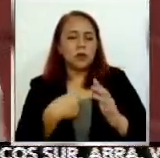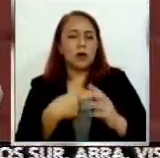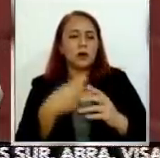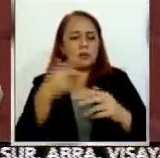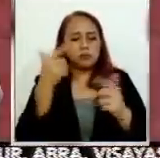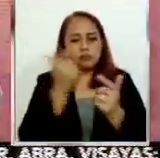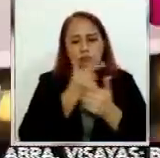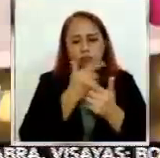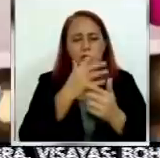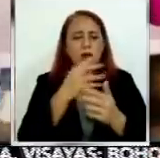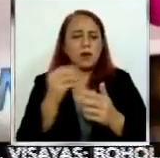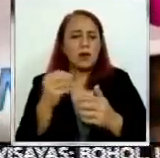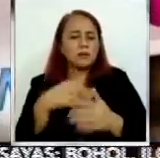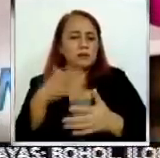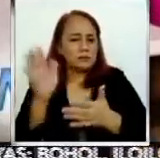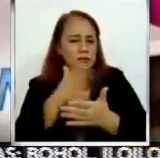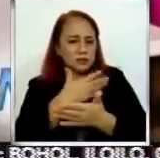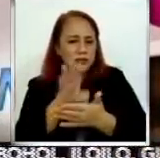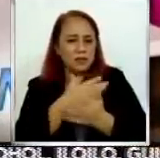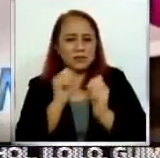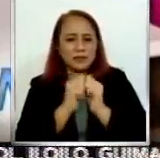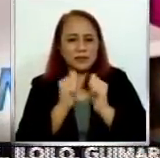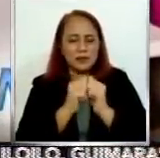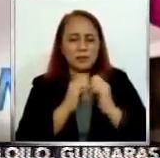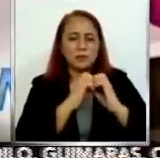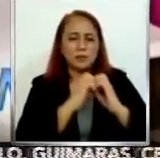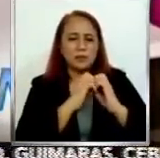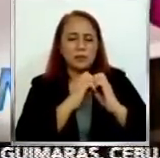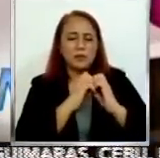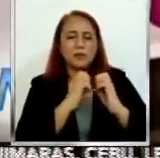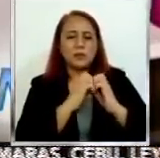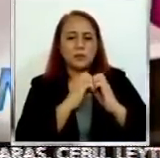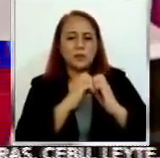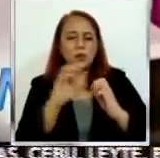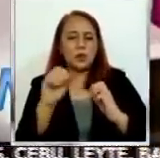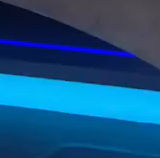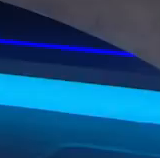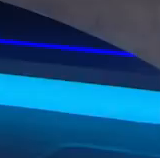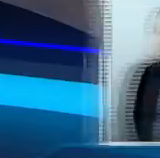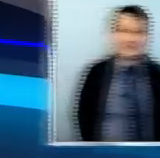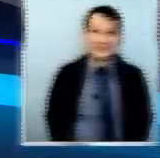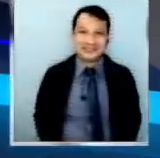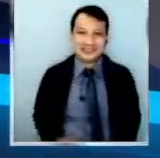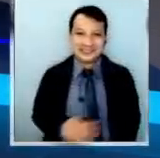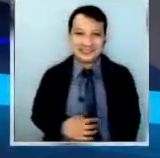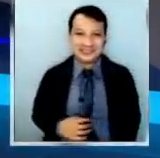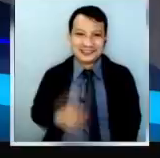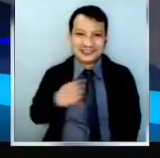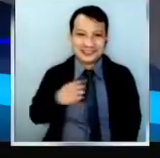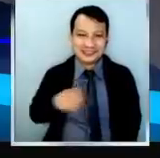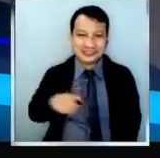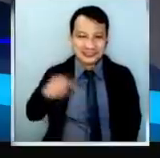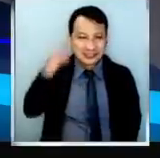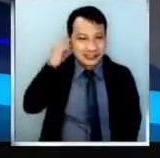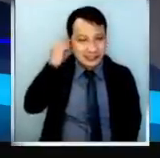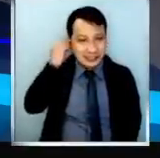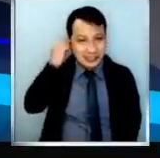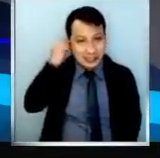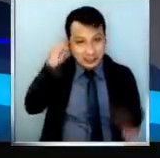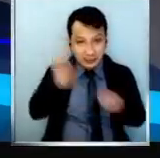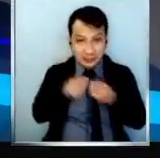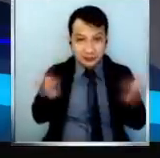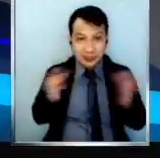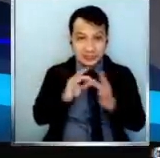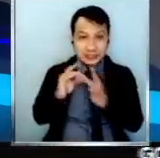sa biritan, kasama ang kapuso si Kapuso OST Princess Hannah Priscilla. May special treat ang BTS at